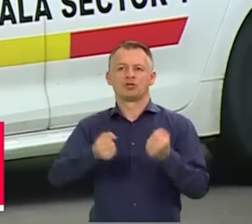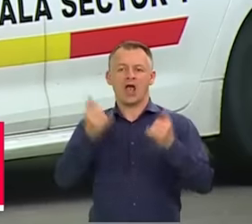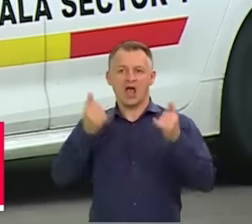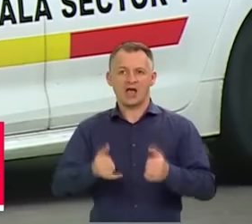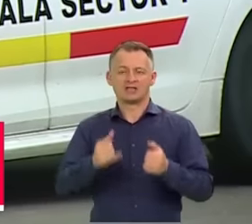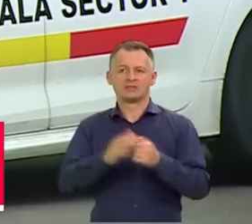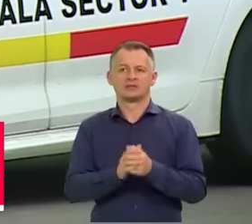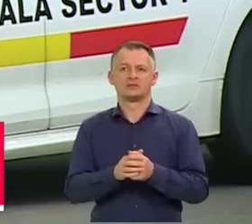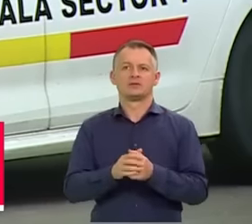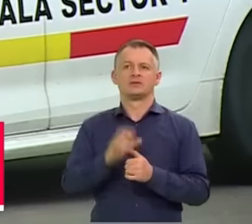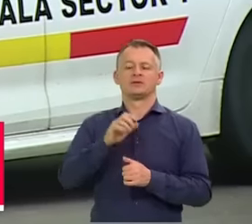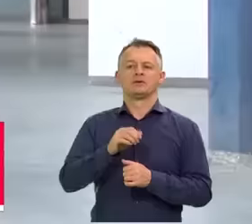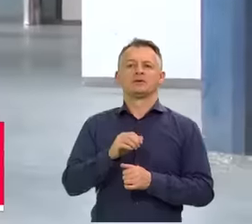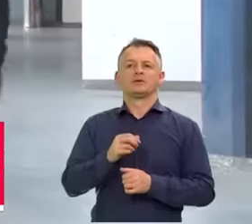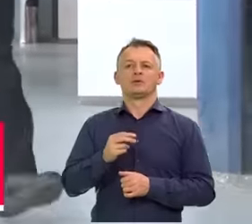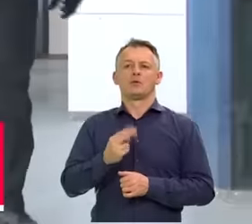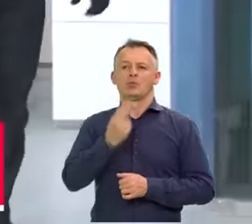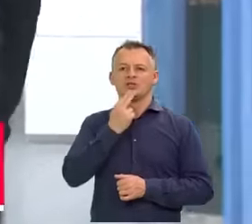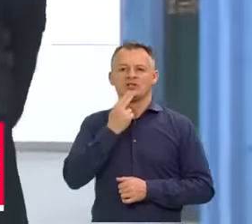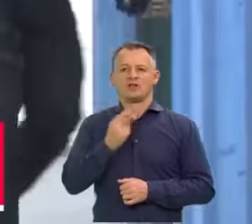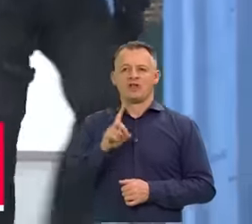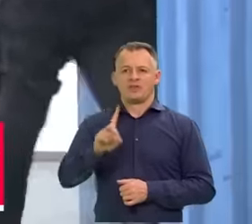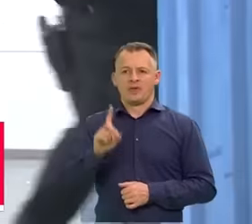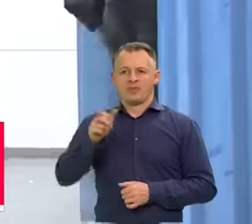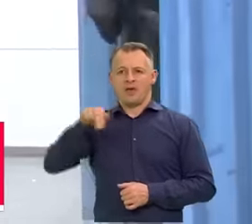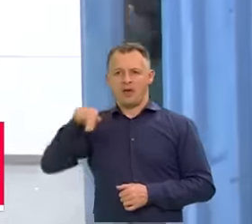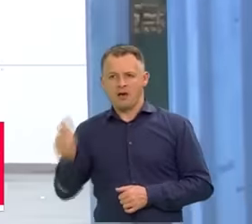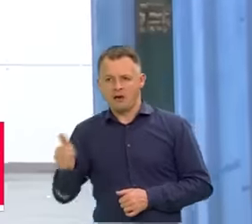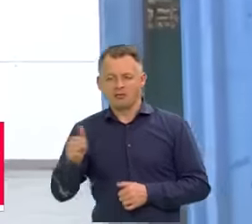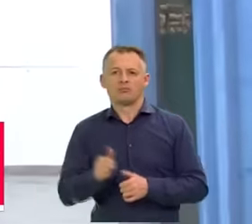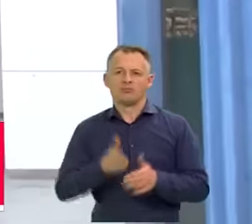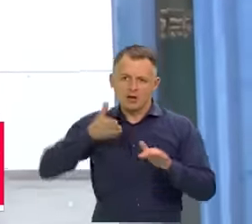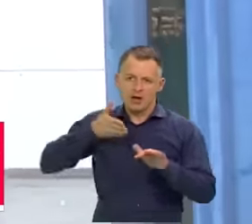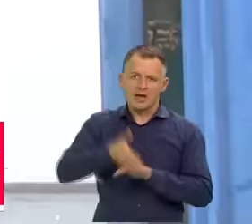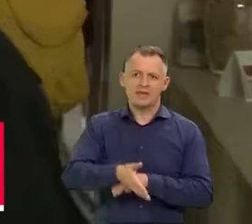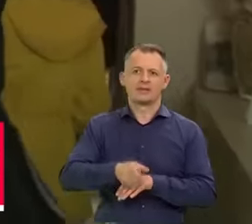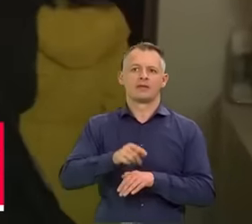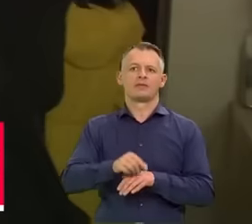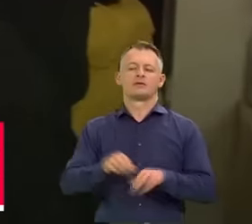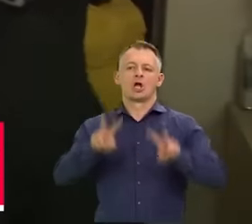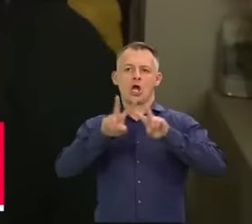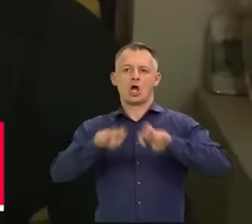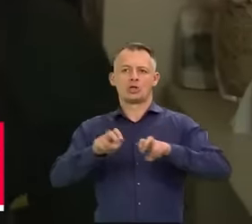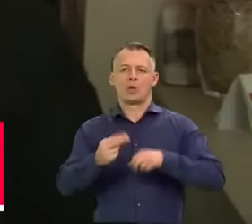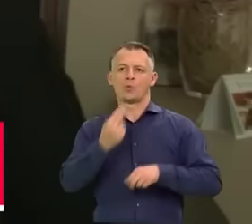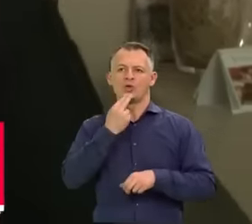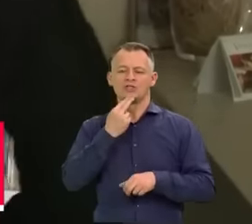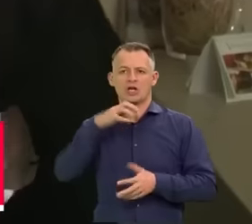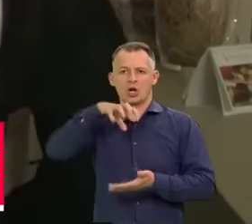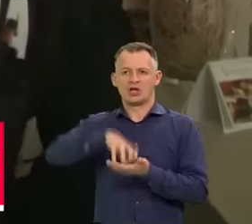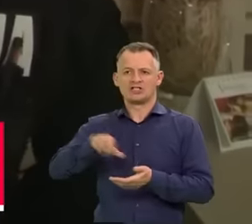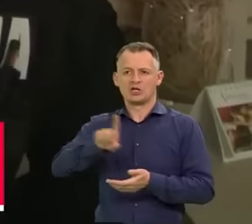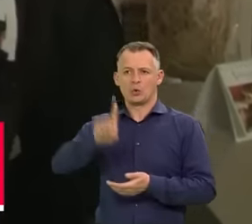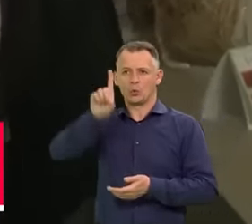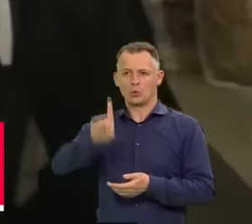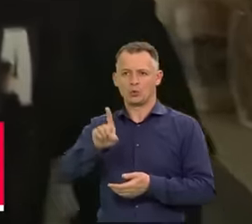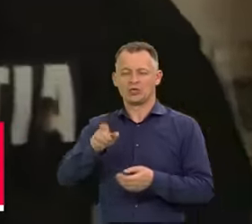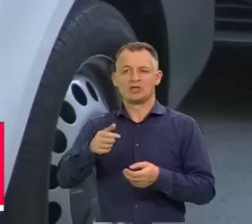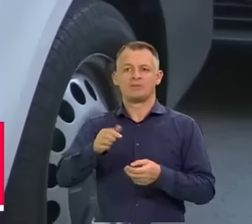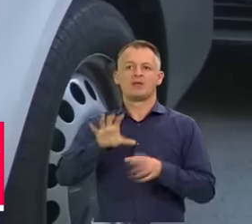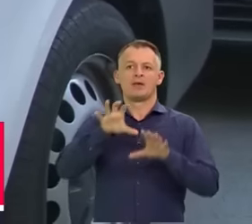Direcției Generale Anticorupție au descins aici la Poliția Locală Sector 1, i-au ridicat pe